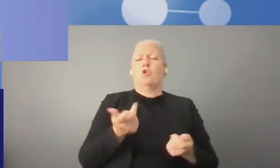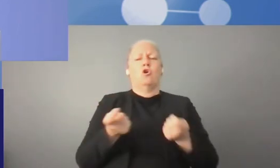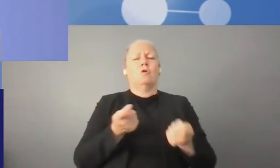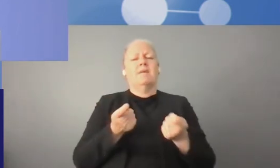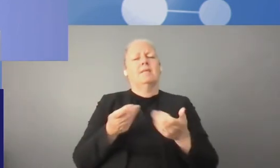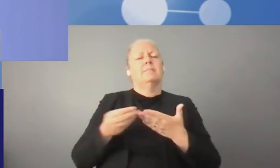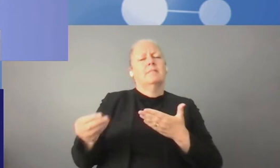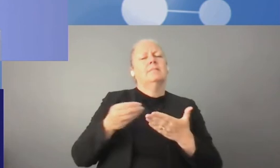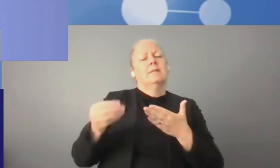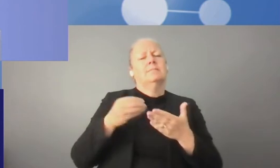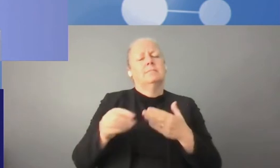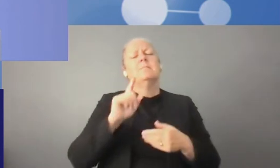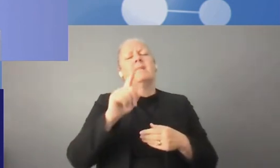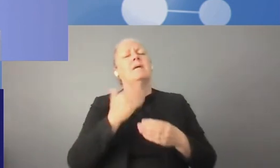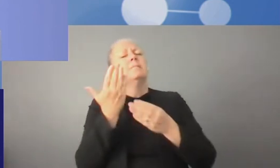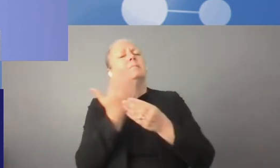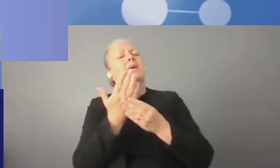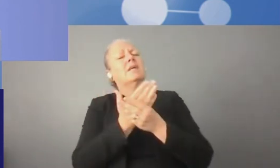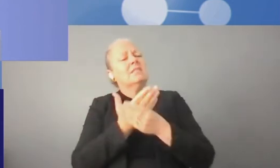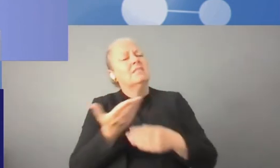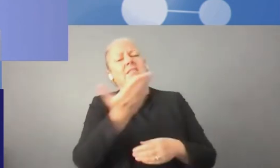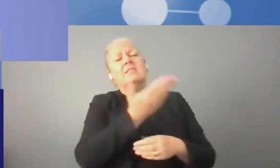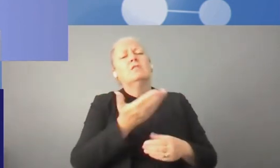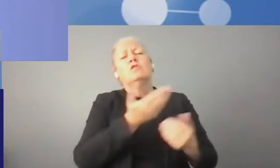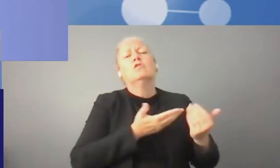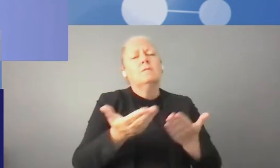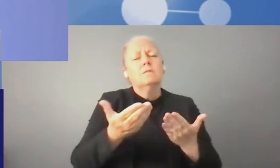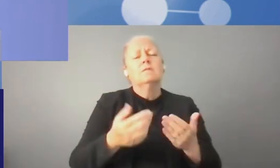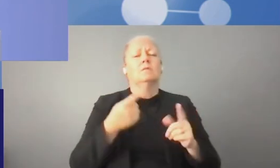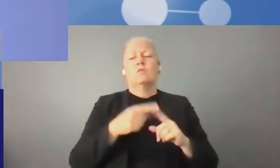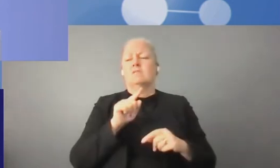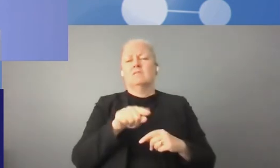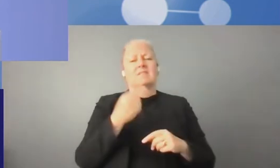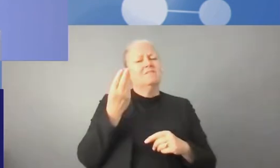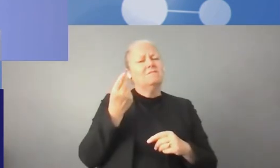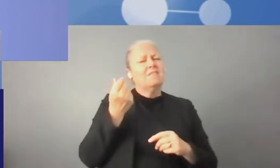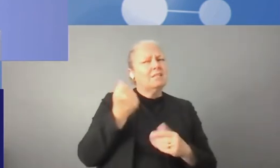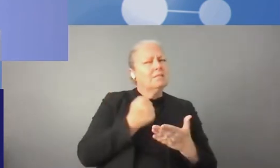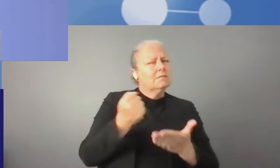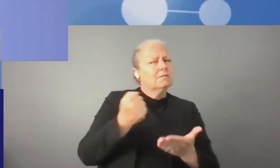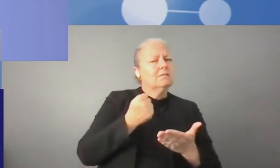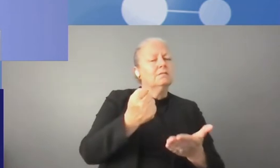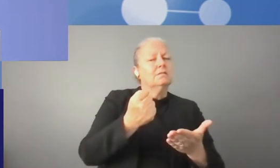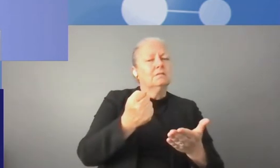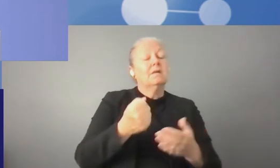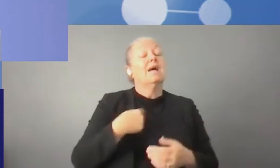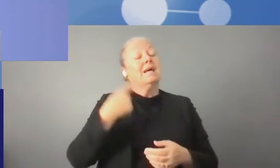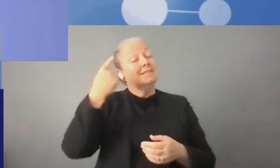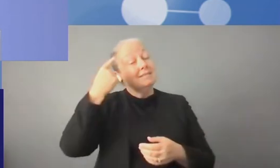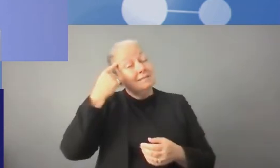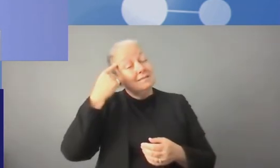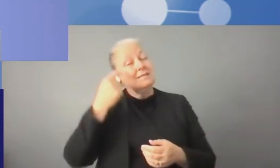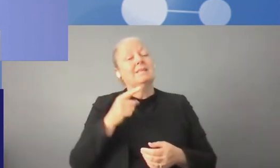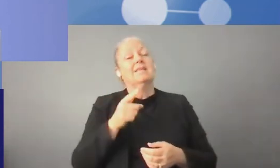所以从这个网络角度来看，一个重要的事情也是银行